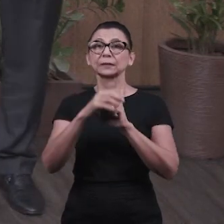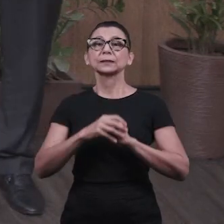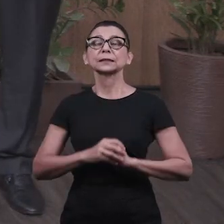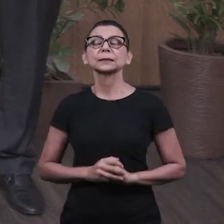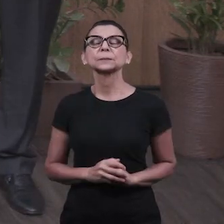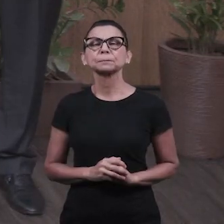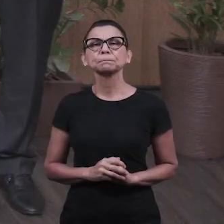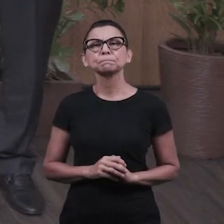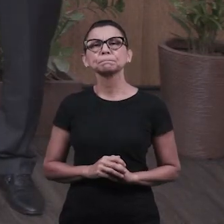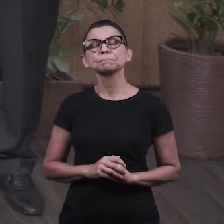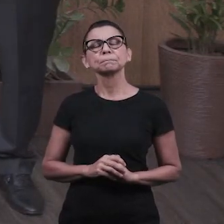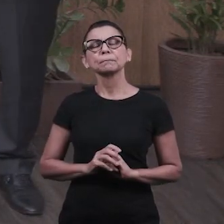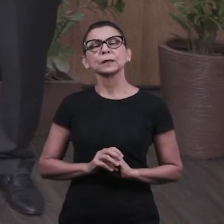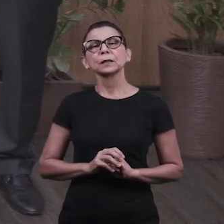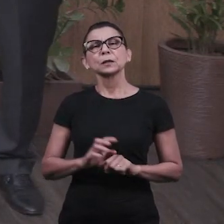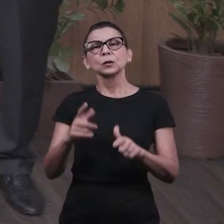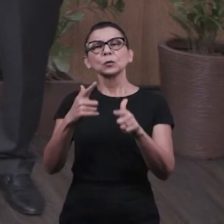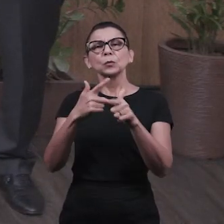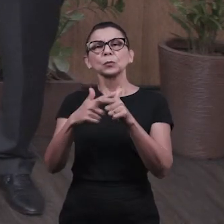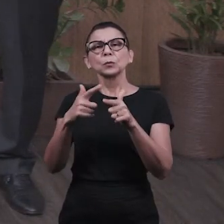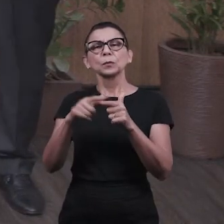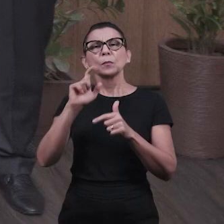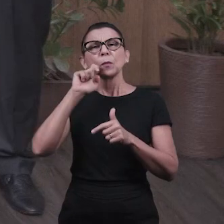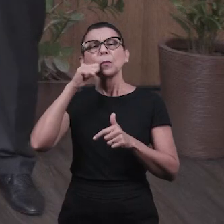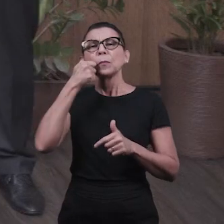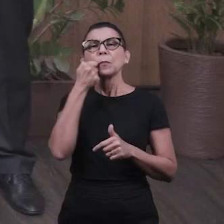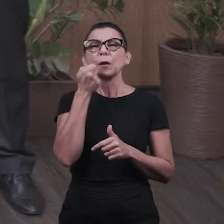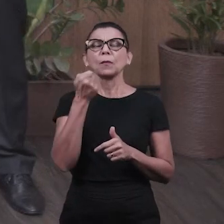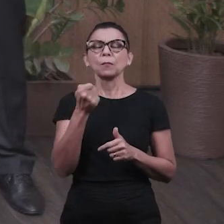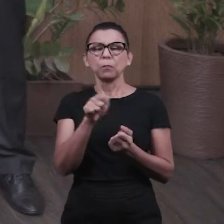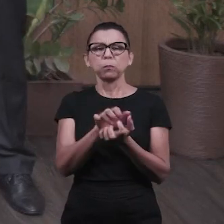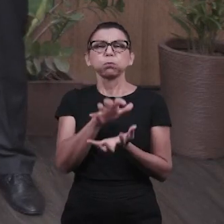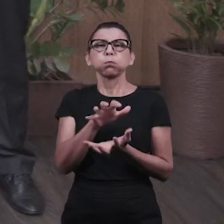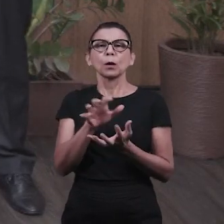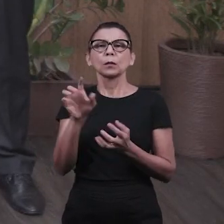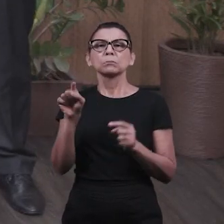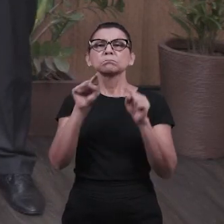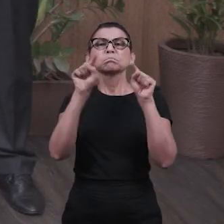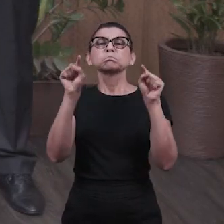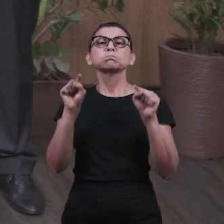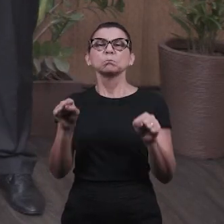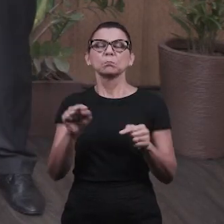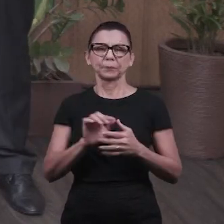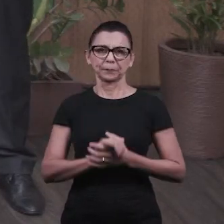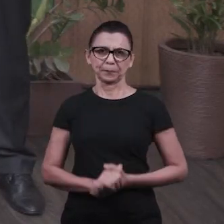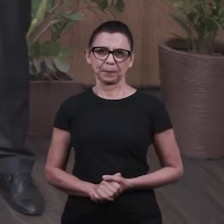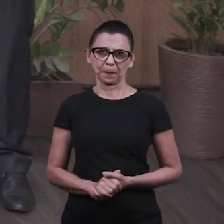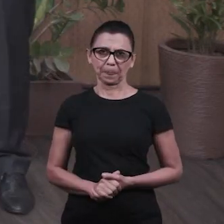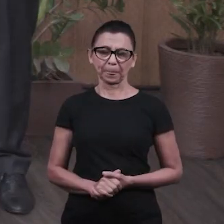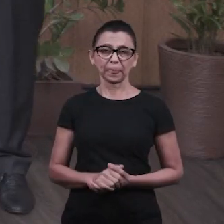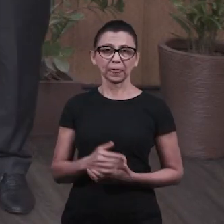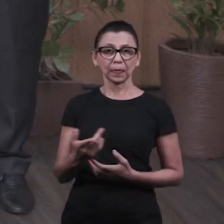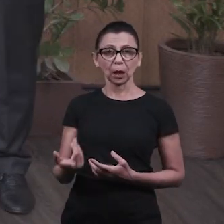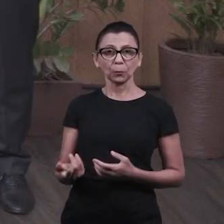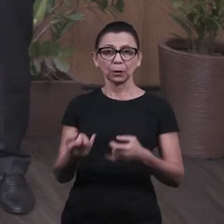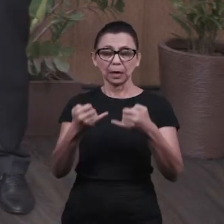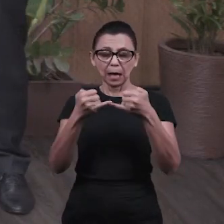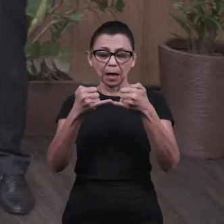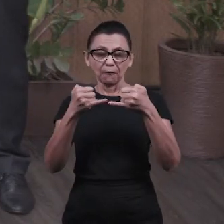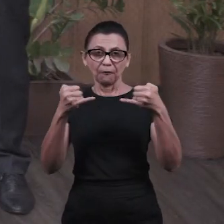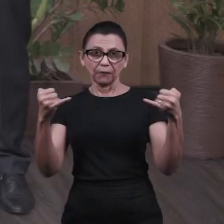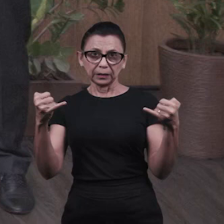Quel est le problème du pain avec ferment? C'est parce que le ferment, il fait gonfler la pâte. Et pour cette